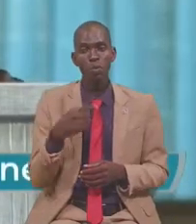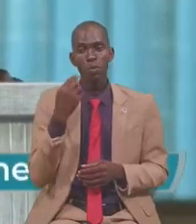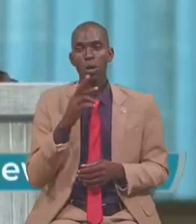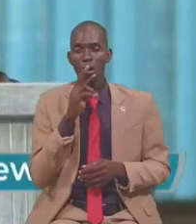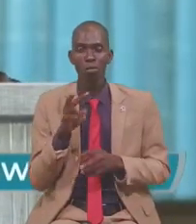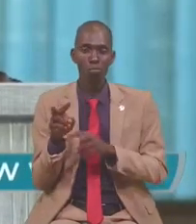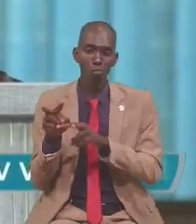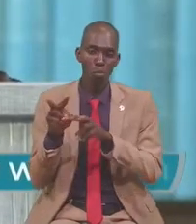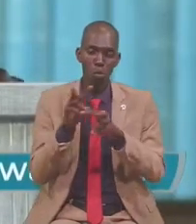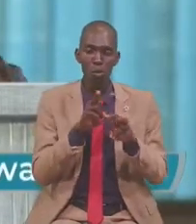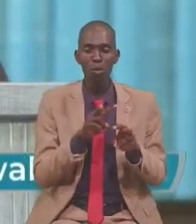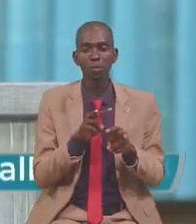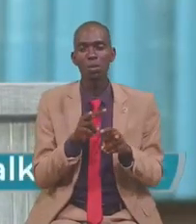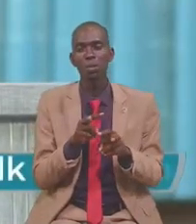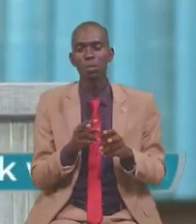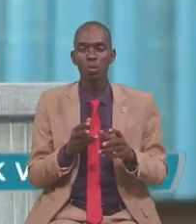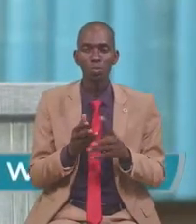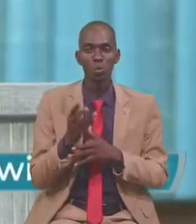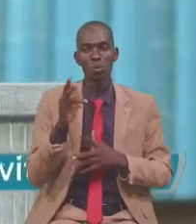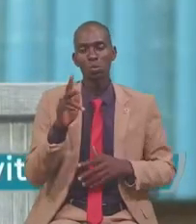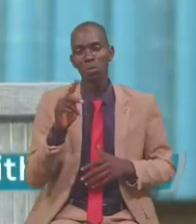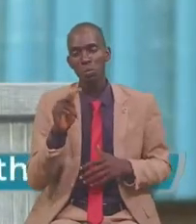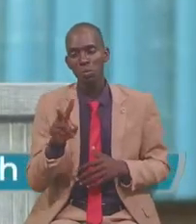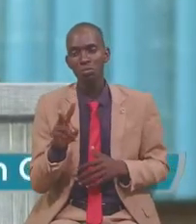Ceux qui écoutent à la radio,